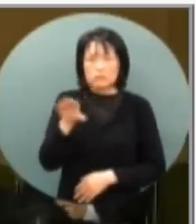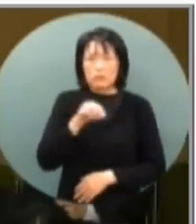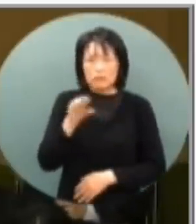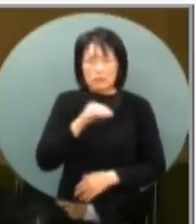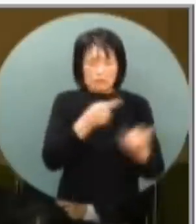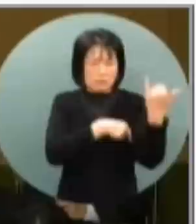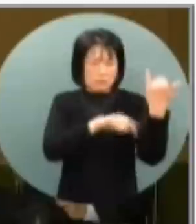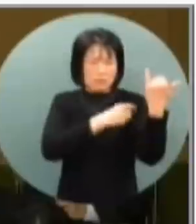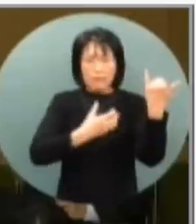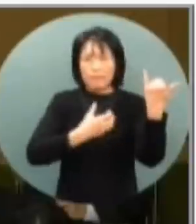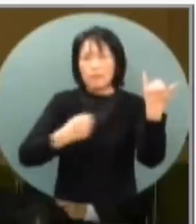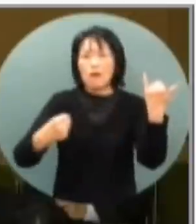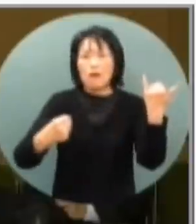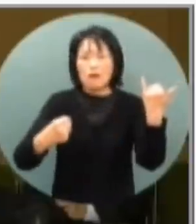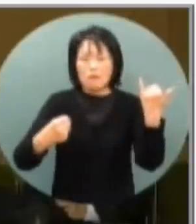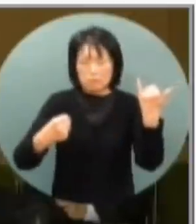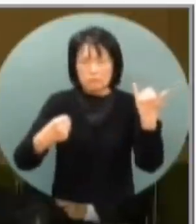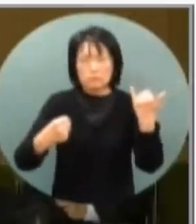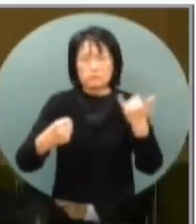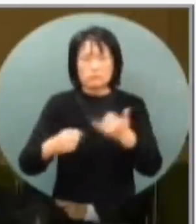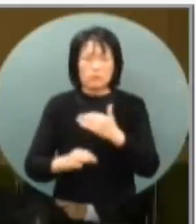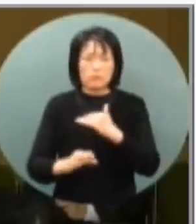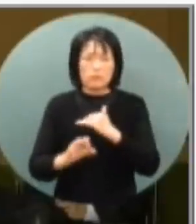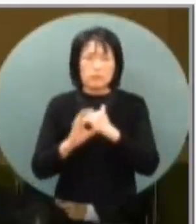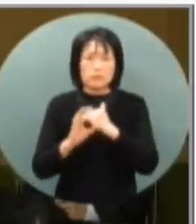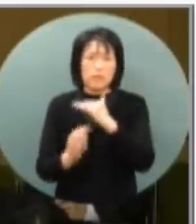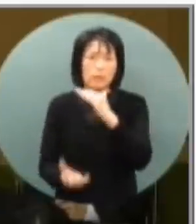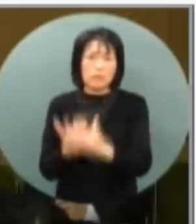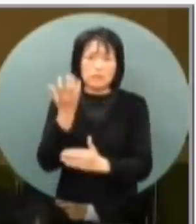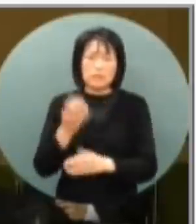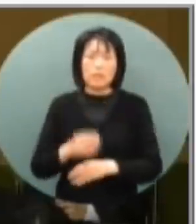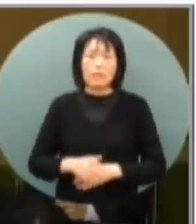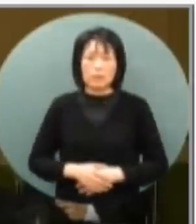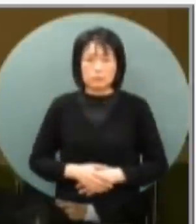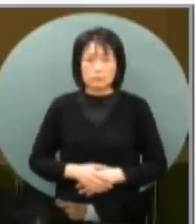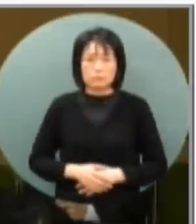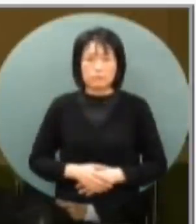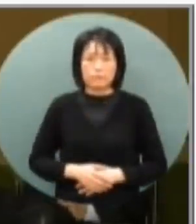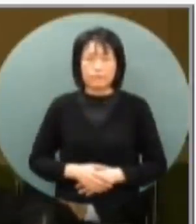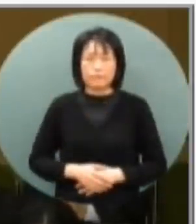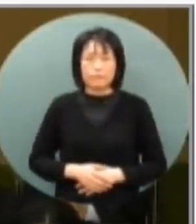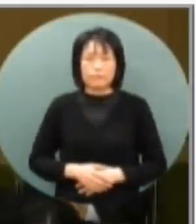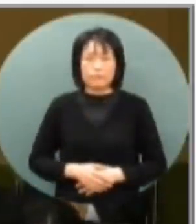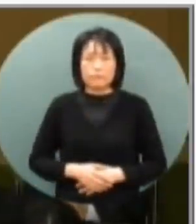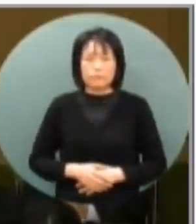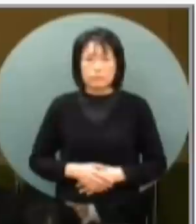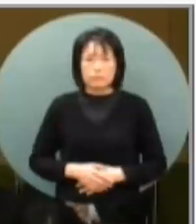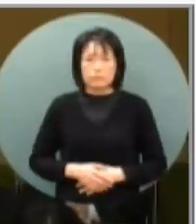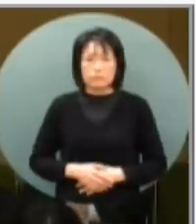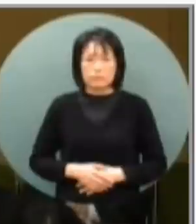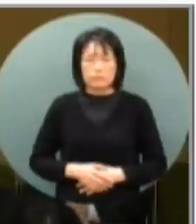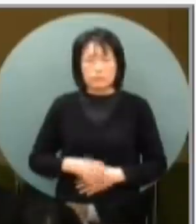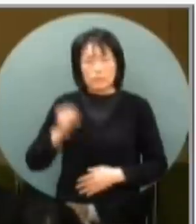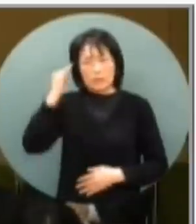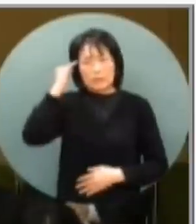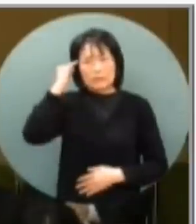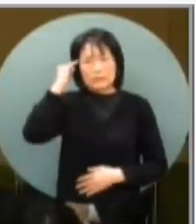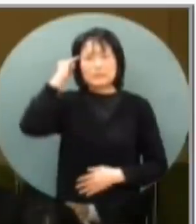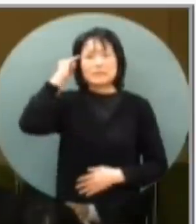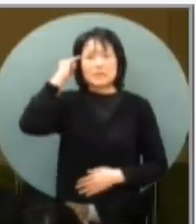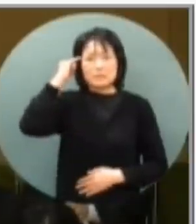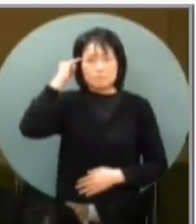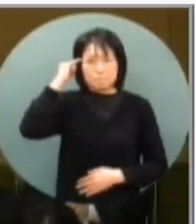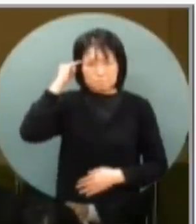侵害を行うという事例も発生しているわけでございますが、一つやはりこう意識の部分というもの